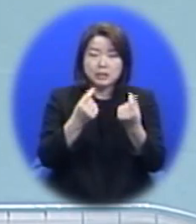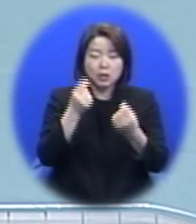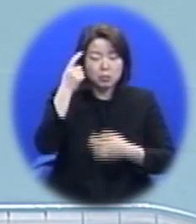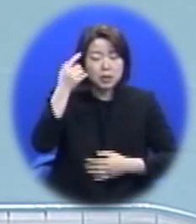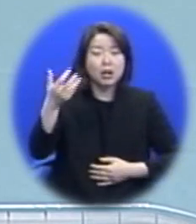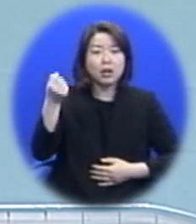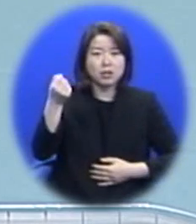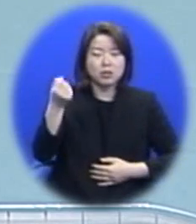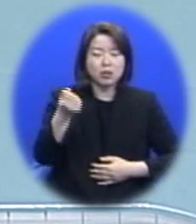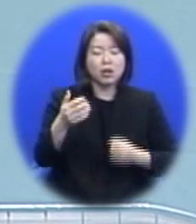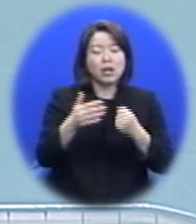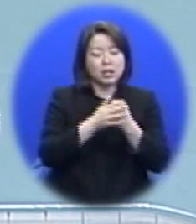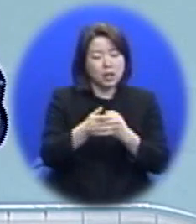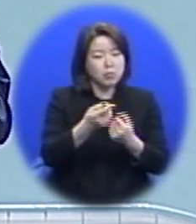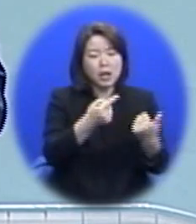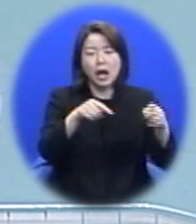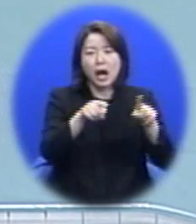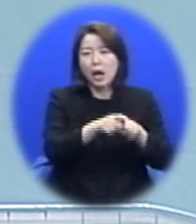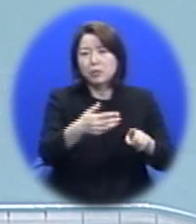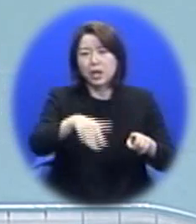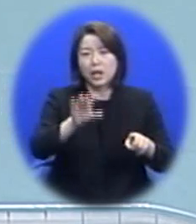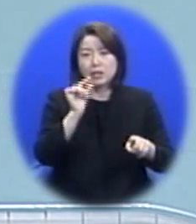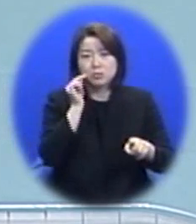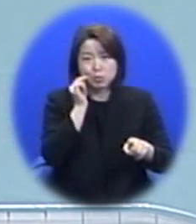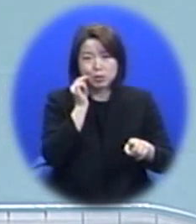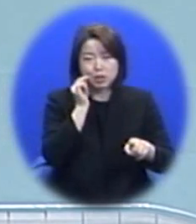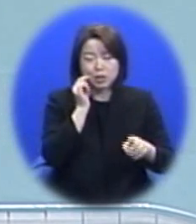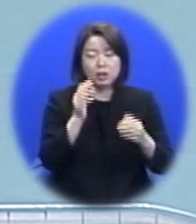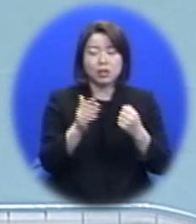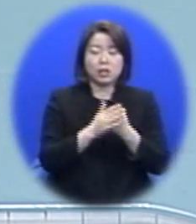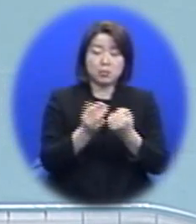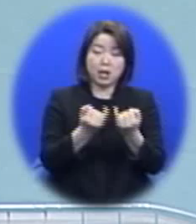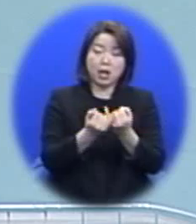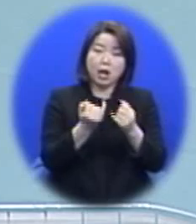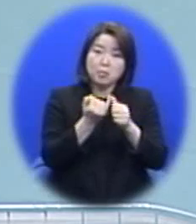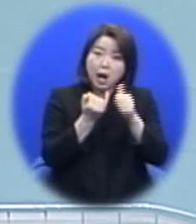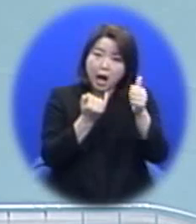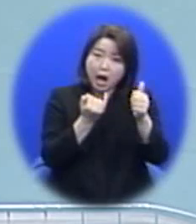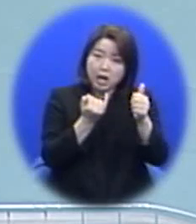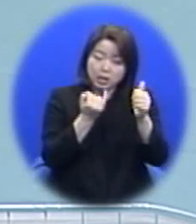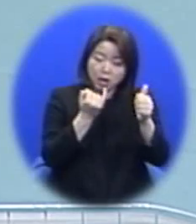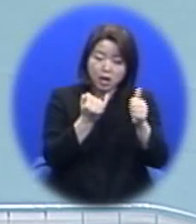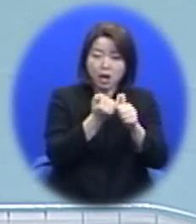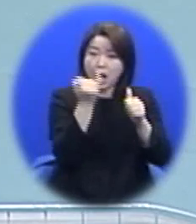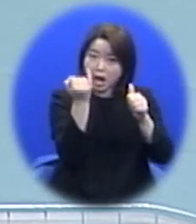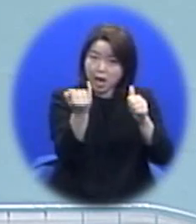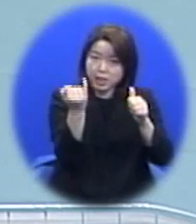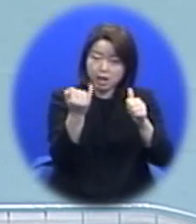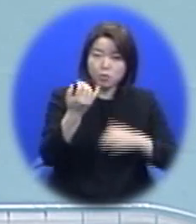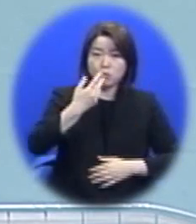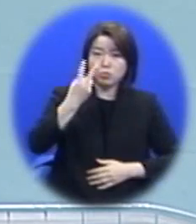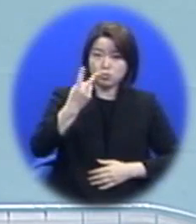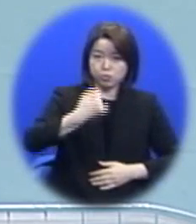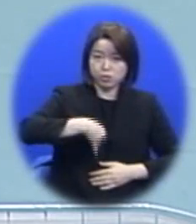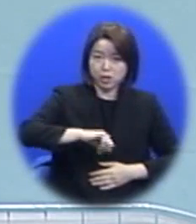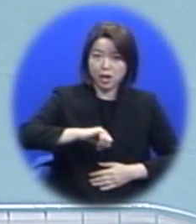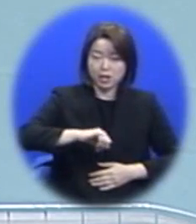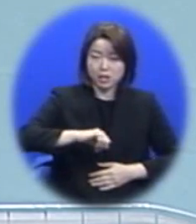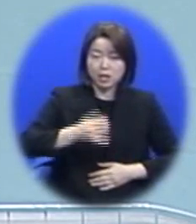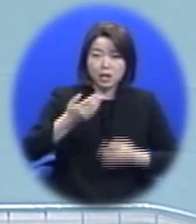같았어요. 이제 아내와 두 딸이 가야 되겠는데 이제는 아내가 흔들리는